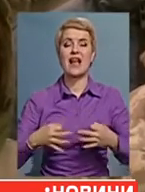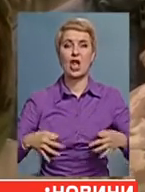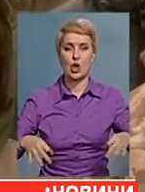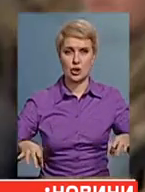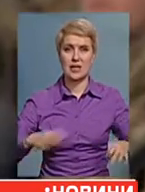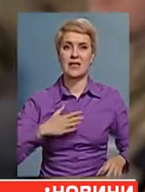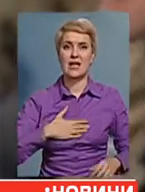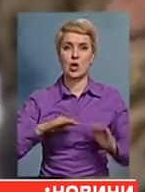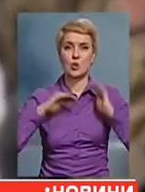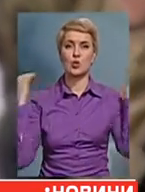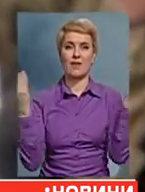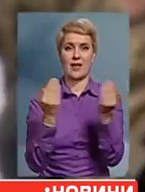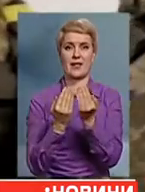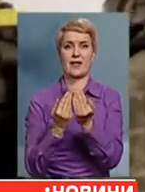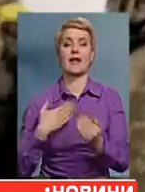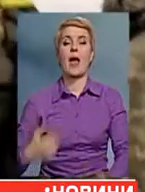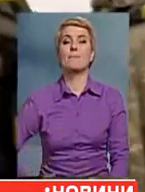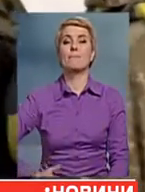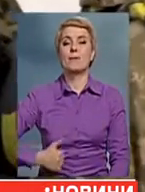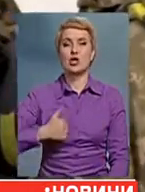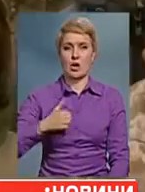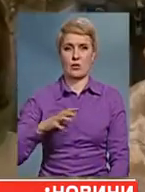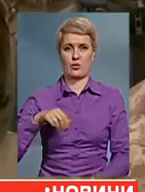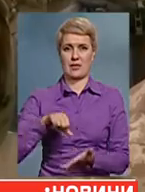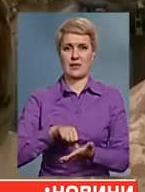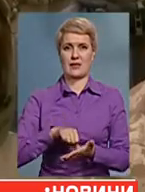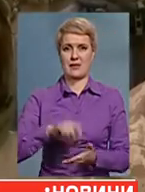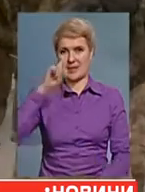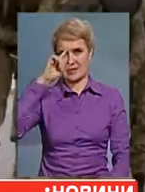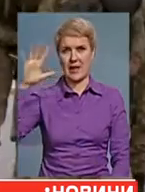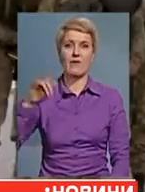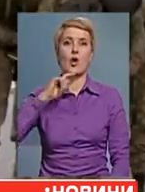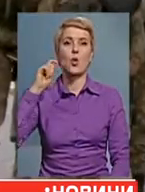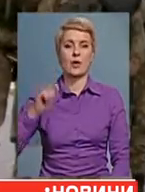боронять наш суверенітет. Я пишаюся бути серед них. Слава Україні!